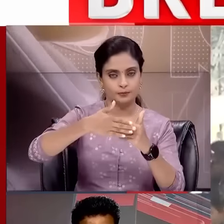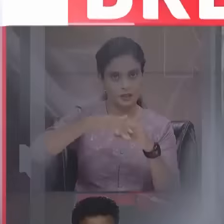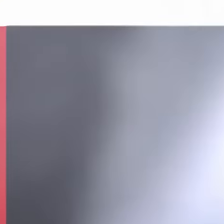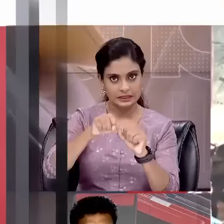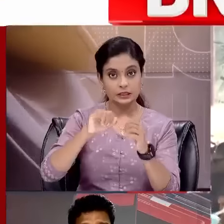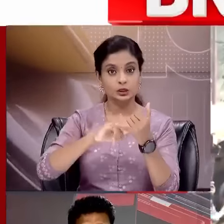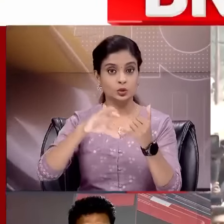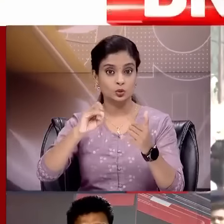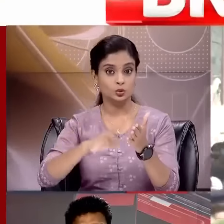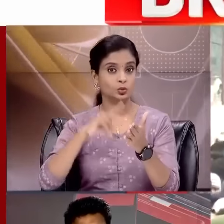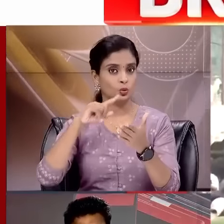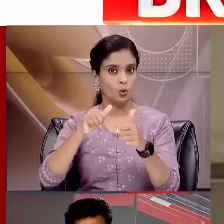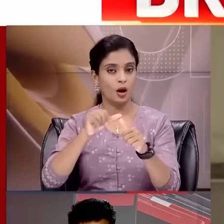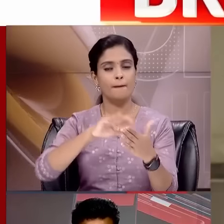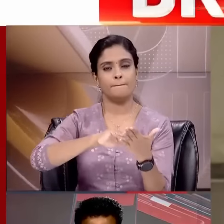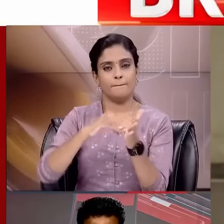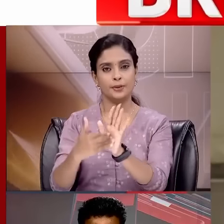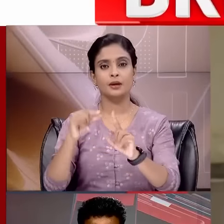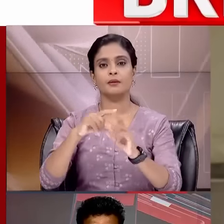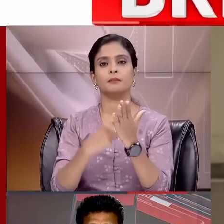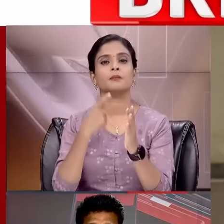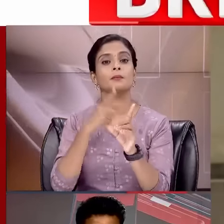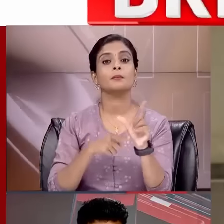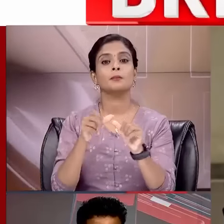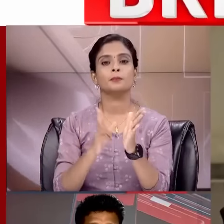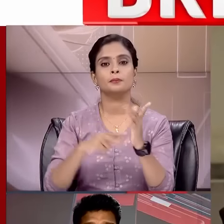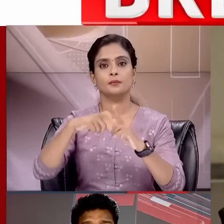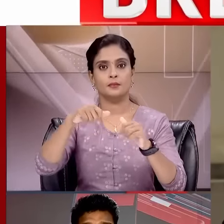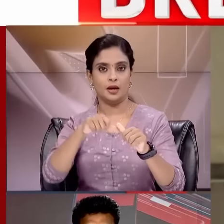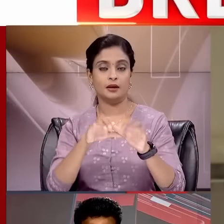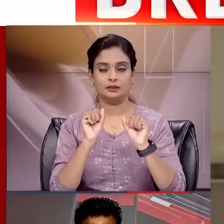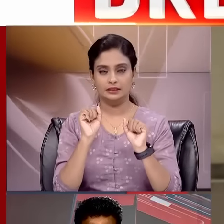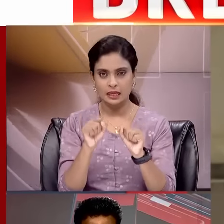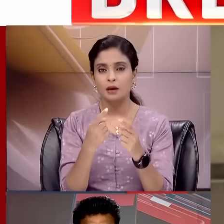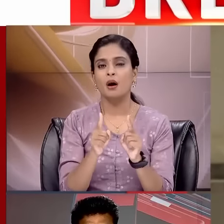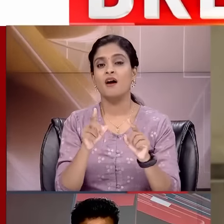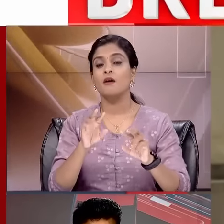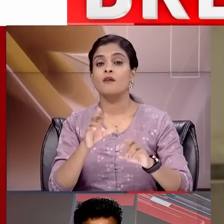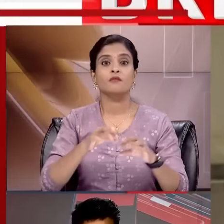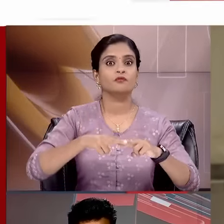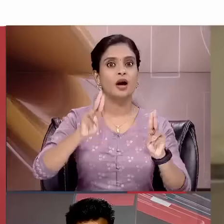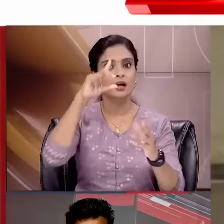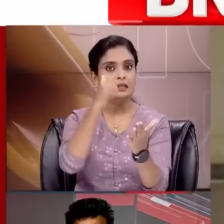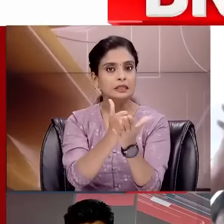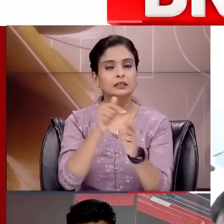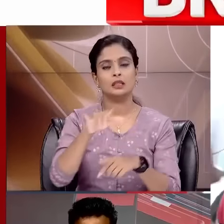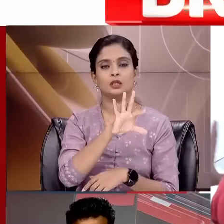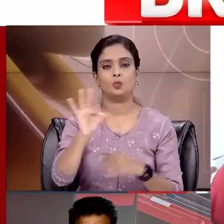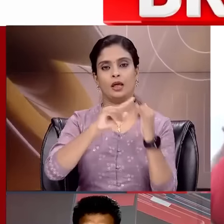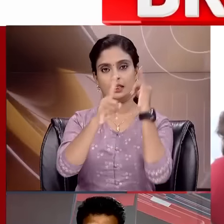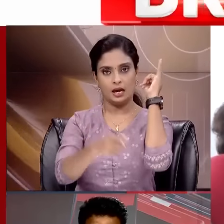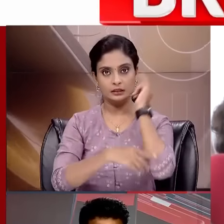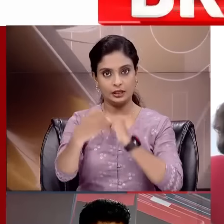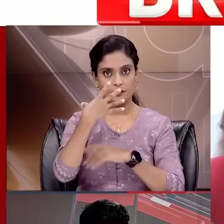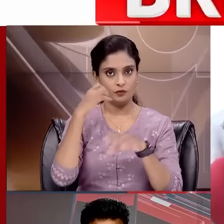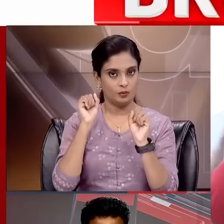പ്രിയങ്ക ഗാന്ധി മത്സരിക്കും എന്ന ഒരു നിലയിലേക്ക് കാര്യങ്ങൾ വരുന്നു അന്തിമ പ്രഖ്യാപനം ഈ ആഴ്ച തന്നെ ഉണ്ടാകുമെന്നാണ് കോൺഗ്രസുമായി ബന്ധപ്പെട്ട അടുത്ത വളരെ